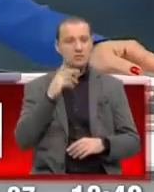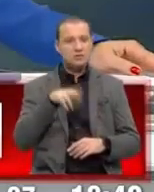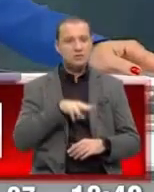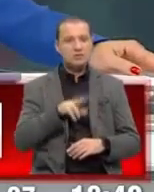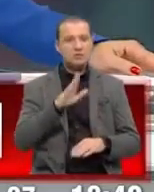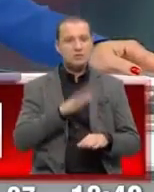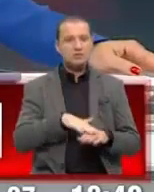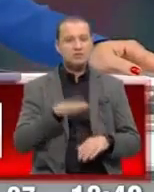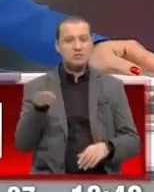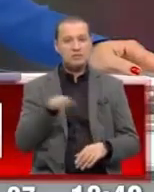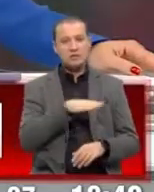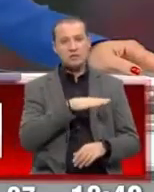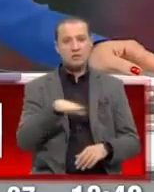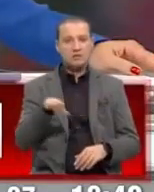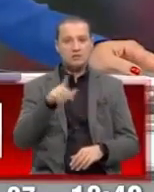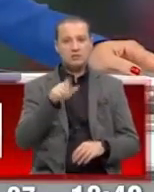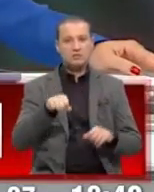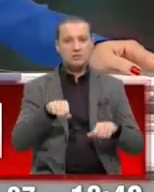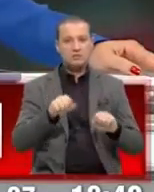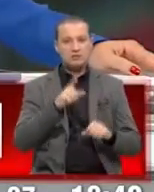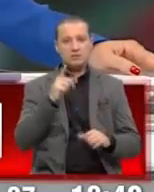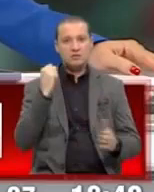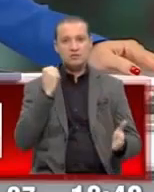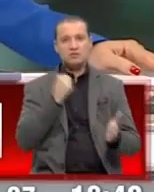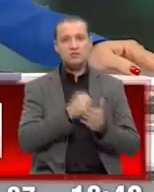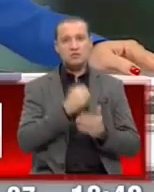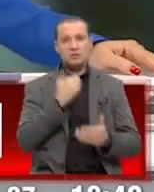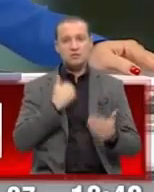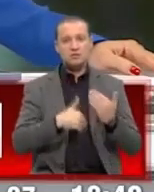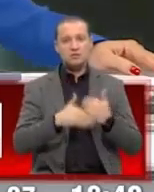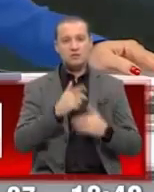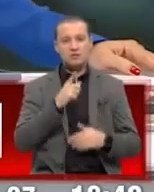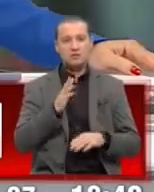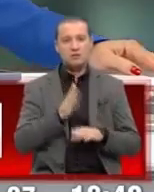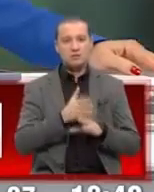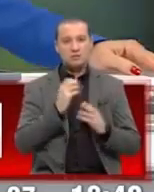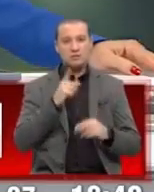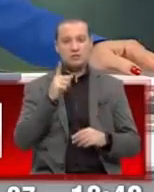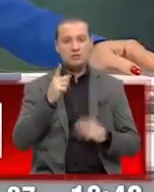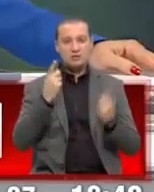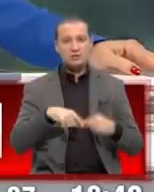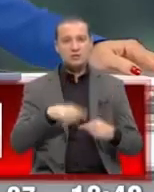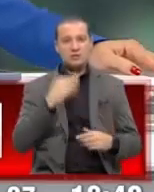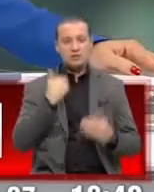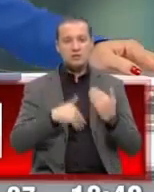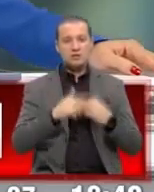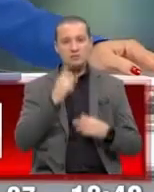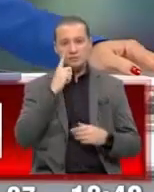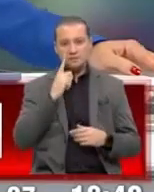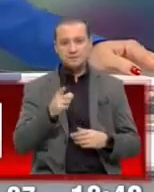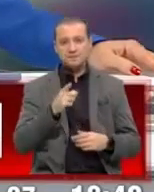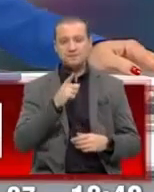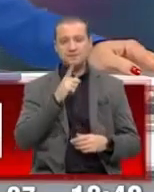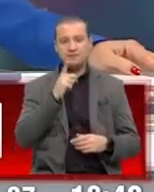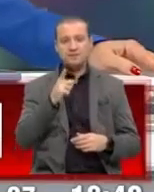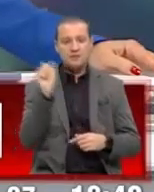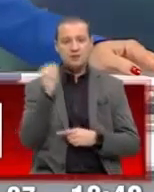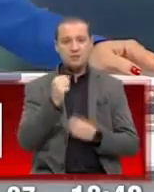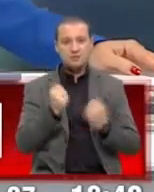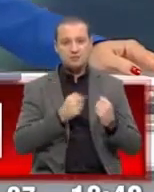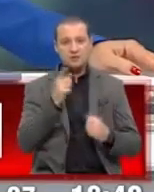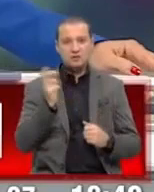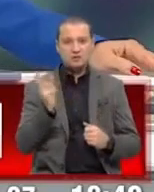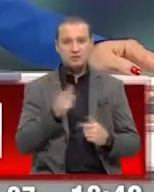trafikte yaptığı manevrayla bir motosikletliye çarptı, yaralanmasına yol açtı. Çevredekiler yaralıya müdahale ederken kamyonet